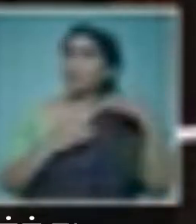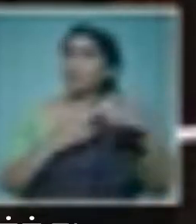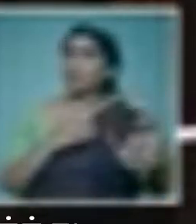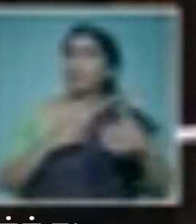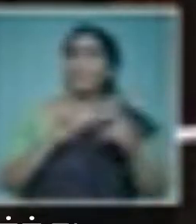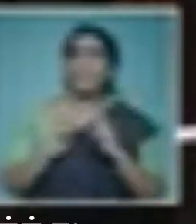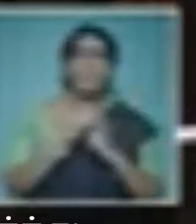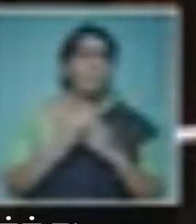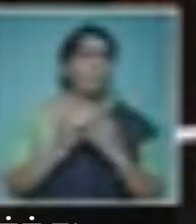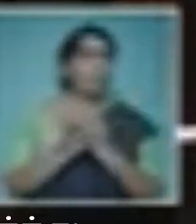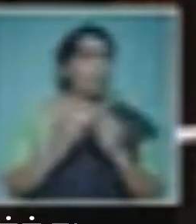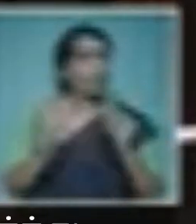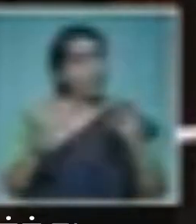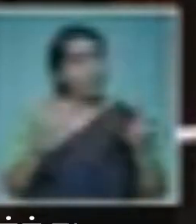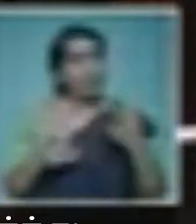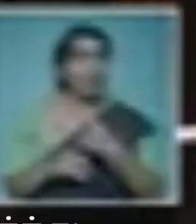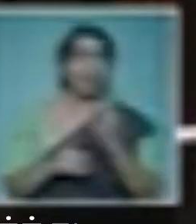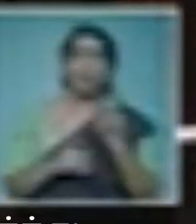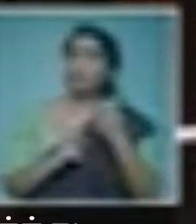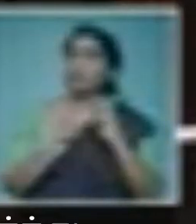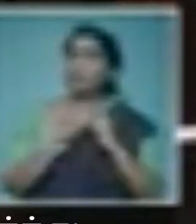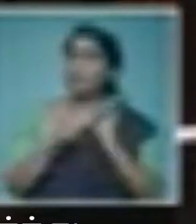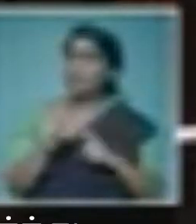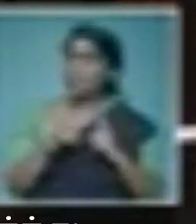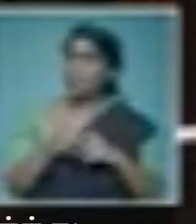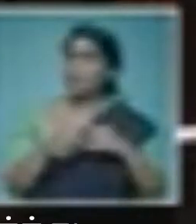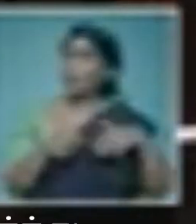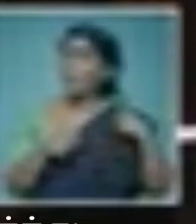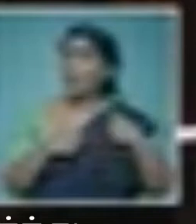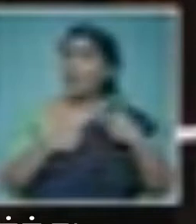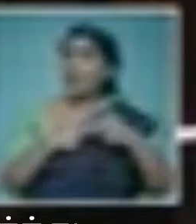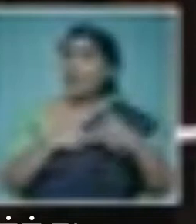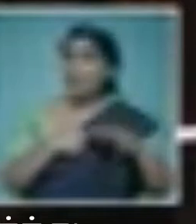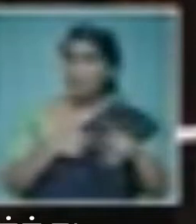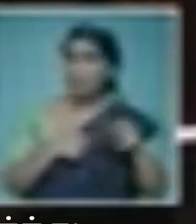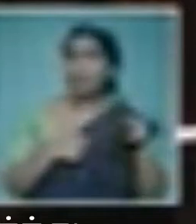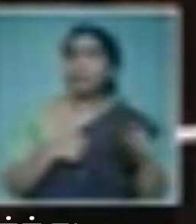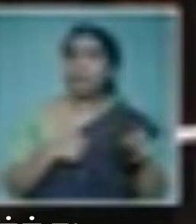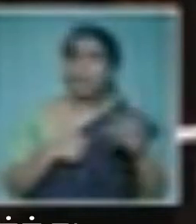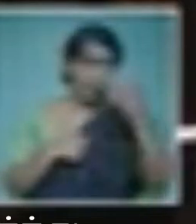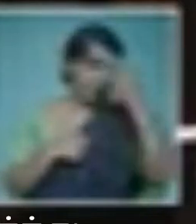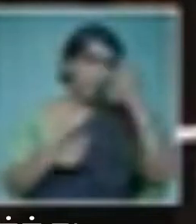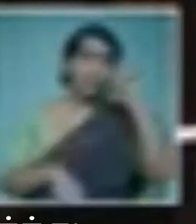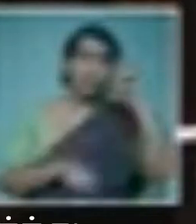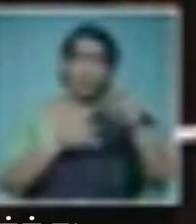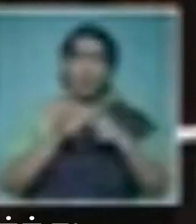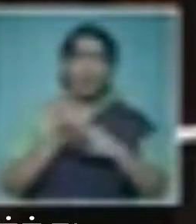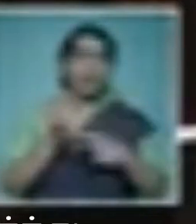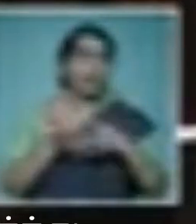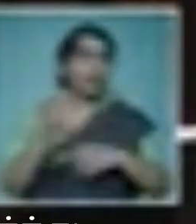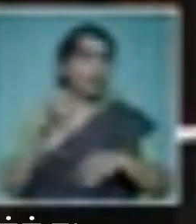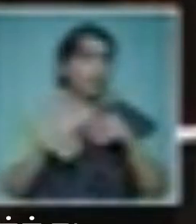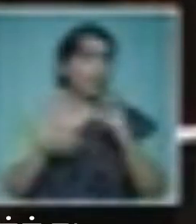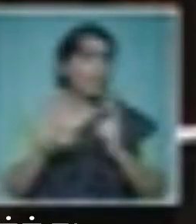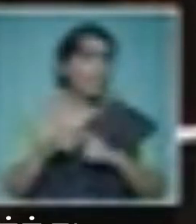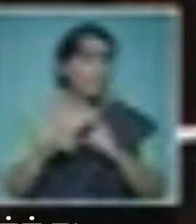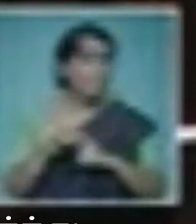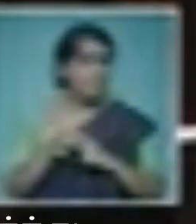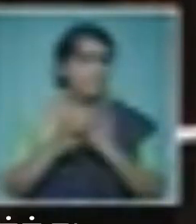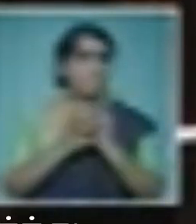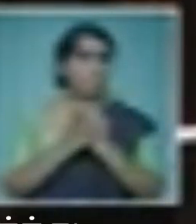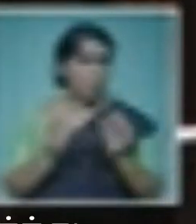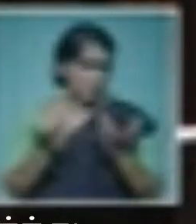இந்த பொருளாதார நெருக்கடிக்கான முக்கியமான காரணம் பிரதானமான காரணம் தமிழ் மக்களுடைய அரசியல் உரிமை வழங்காம விட்டது என்று